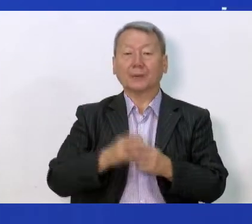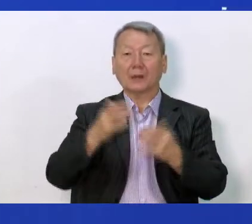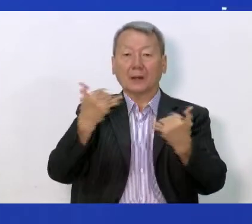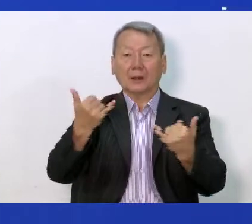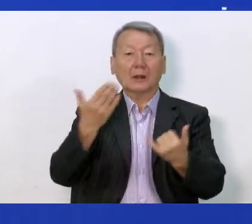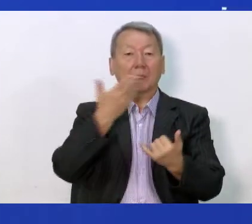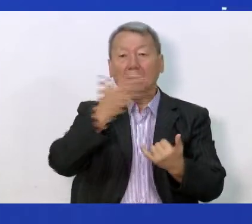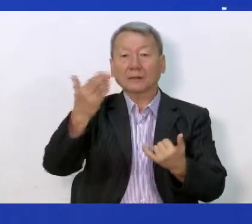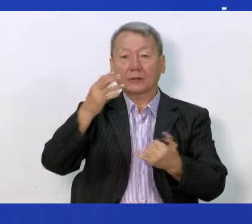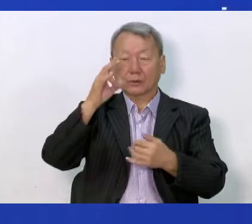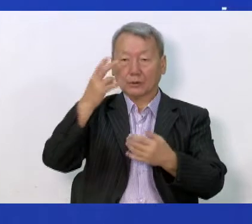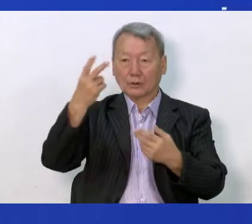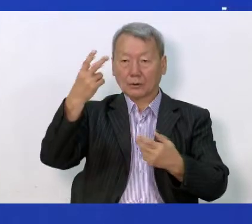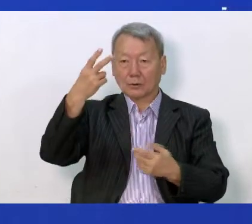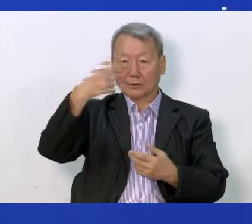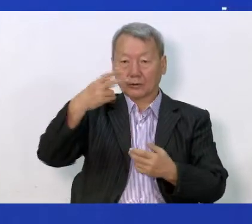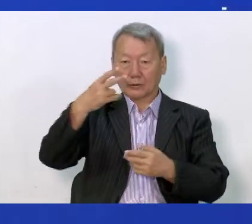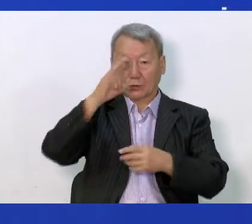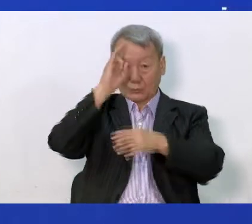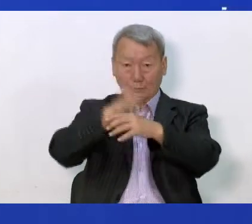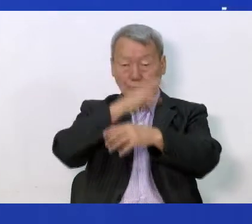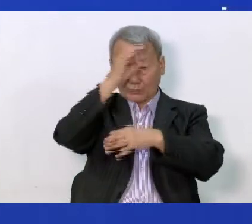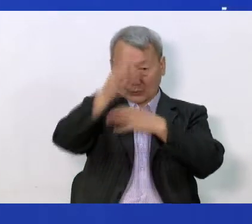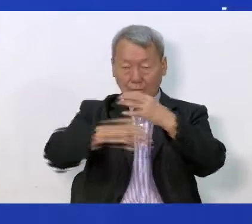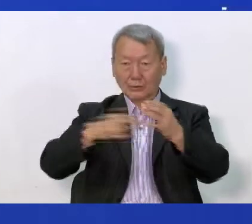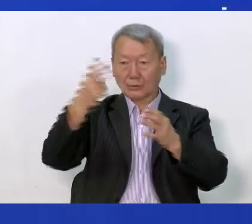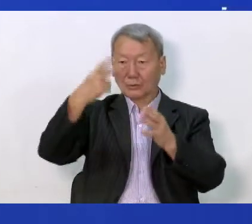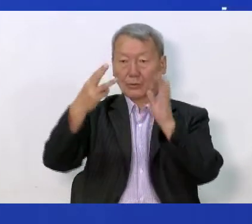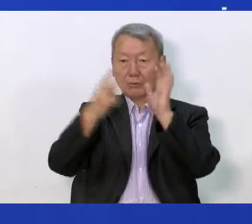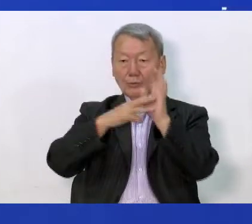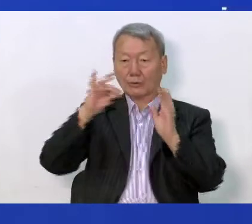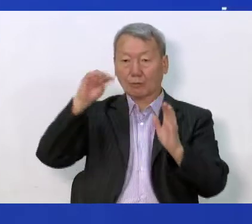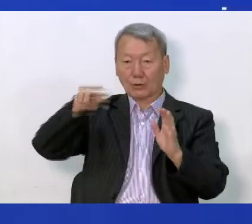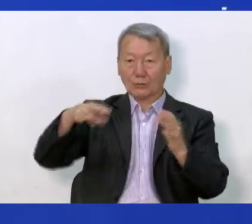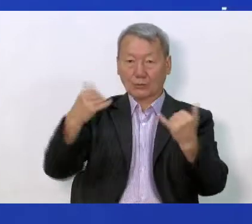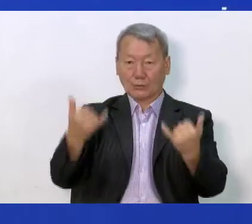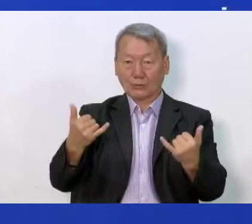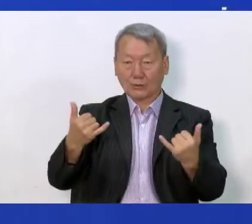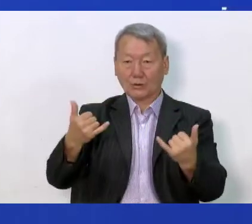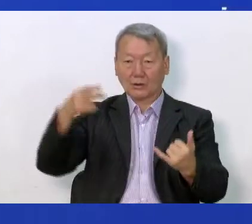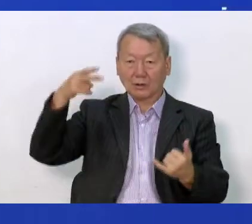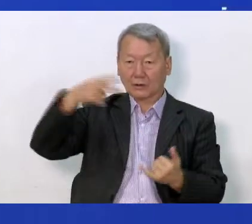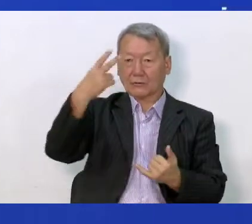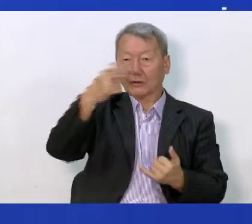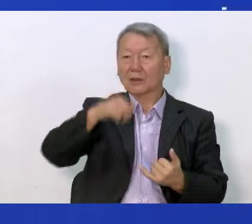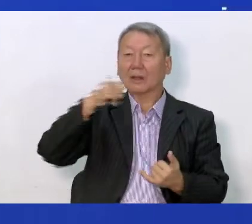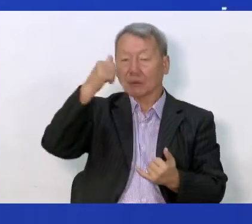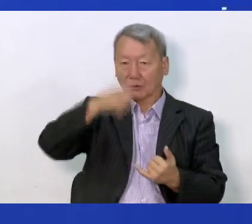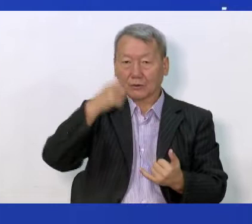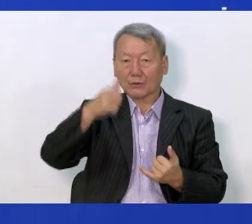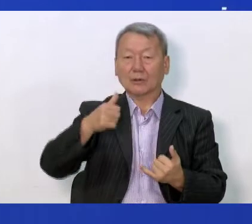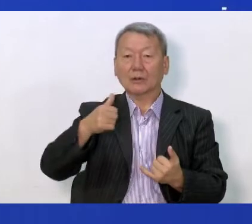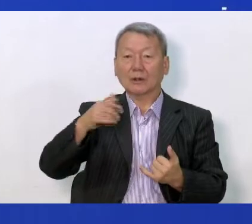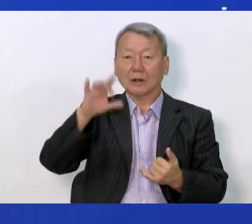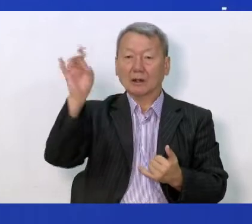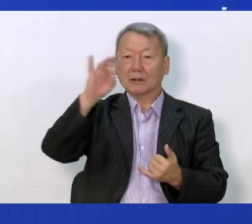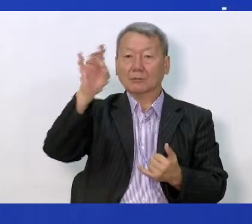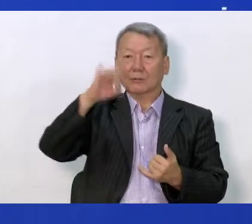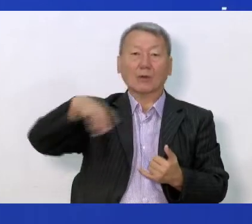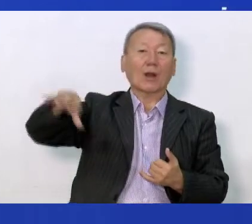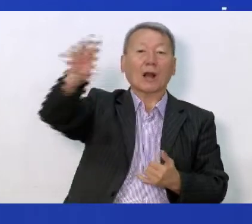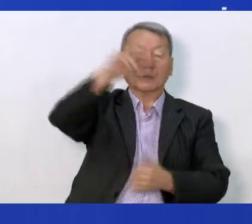Акыркы 24 сааттын ичинде 28 июль 2020 жылга карата